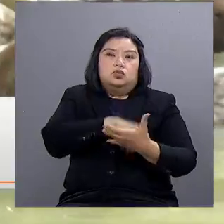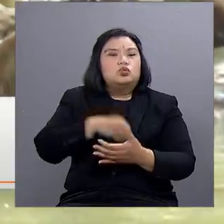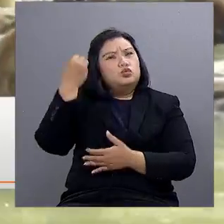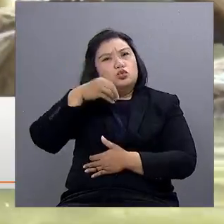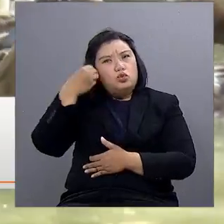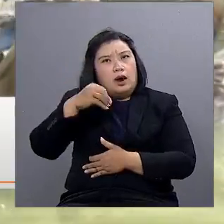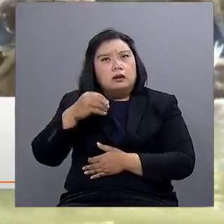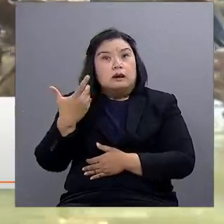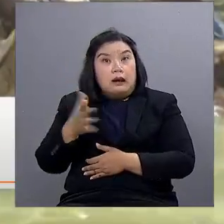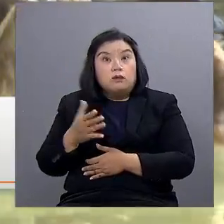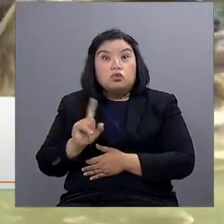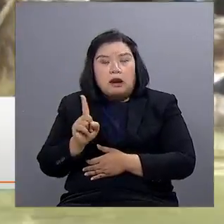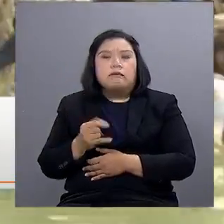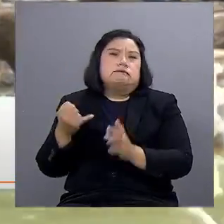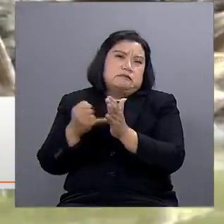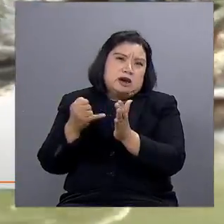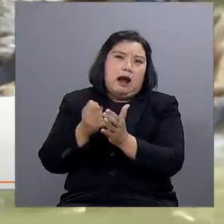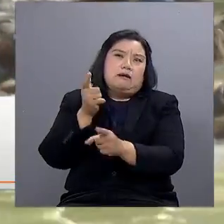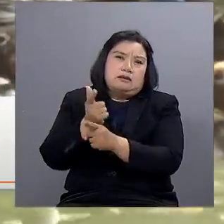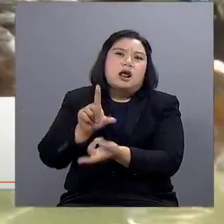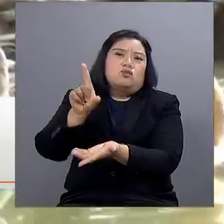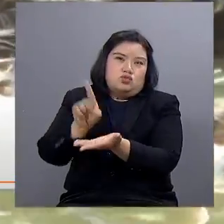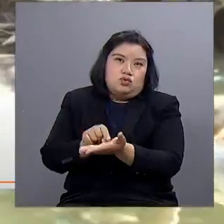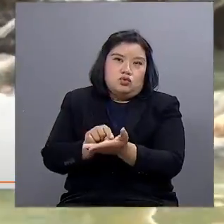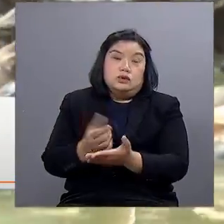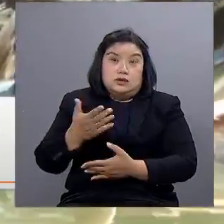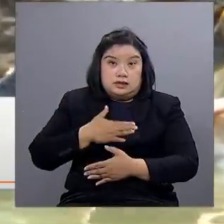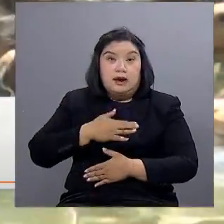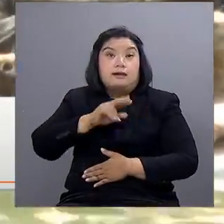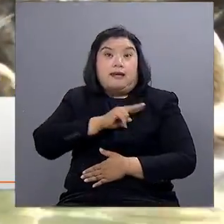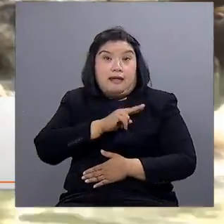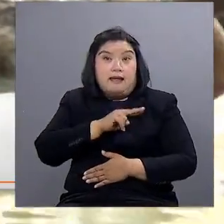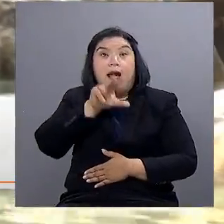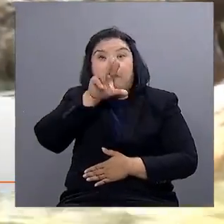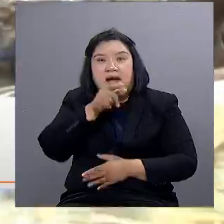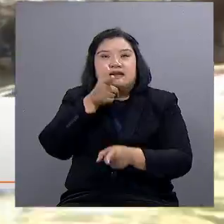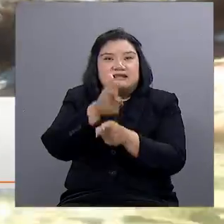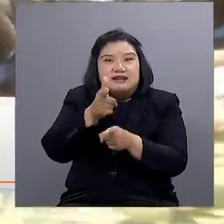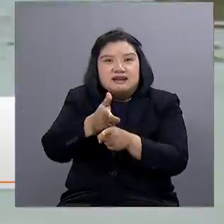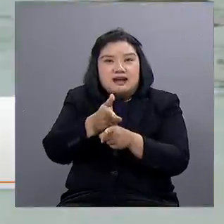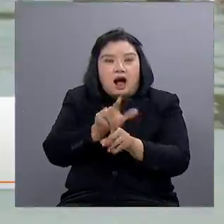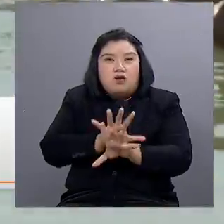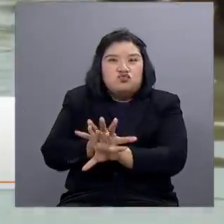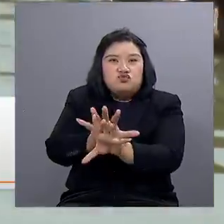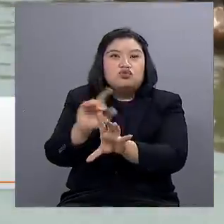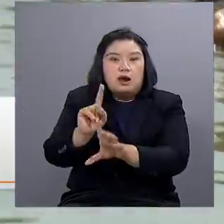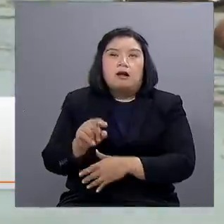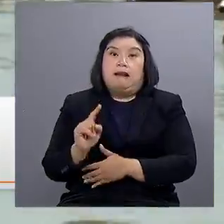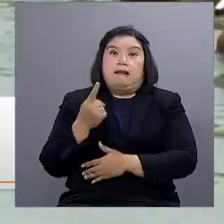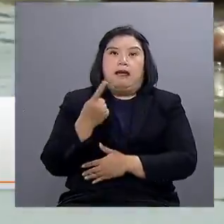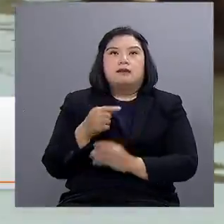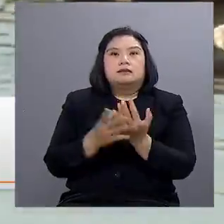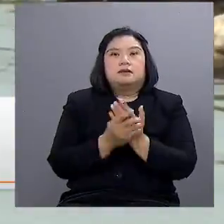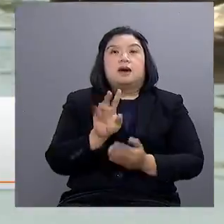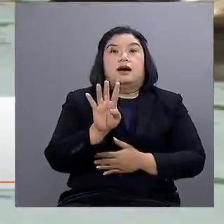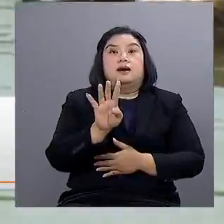างน้อยมากครับ ซึ่งคุณทองเมียนก็เล่าให้ฟังนะครับว่าตัวเองหันมาเลี้ยงเป็ดไล่ทุ่งด้วยการนำเป็ดที่มีอายุตั้งแต่4สัปดาห์จำนวน